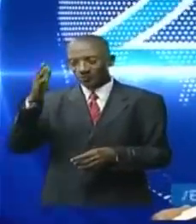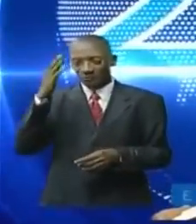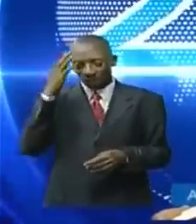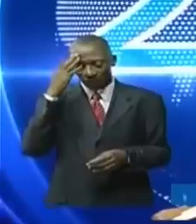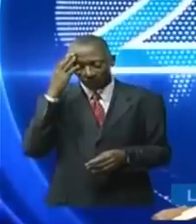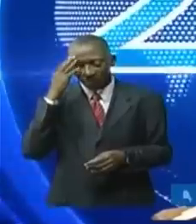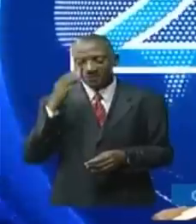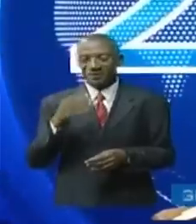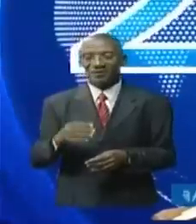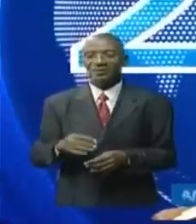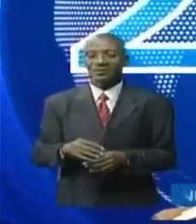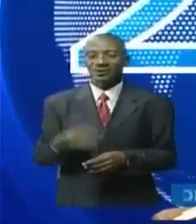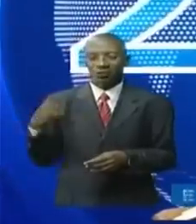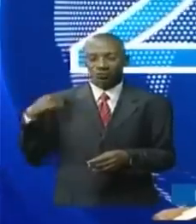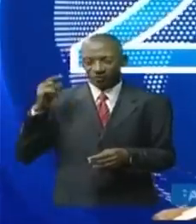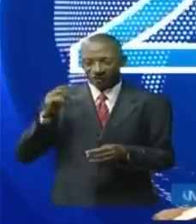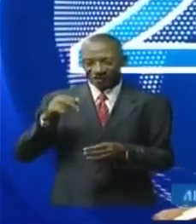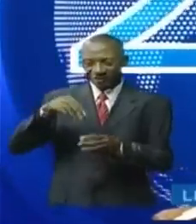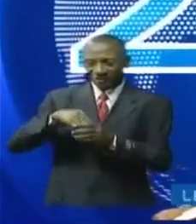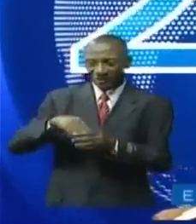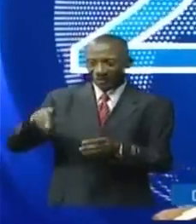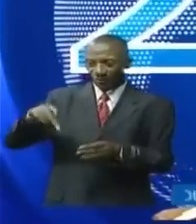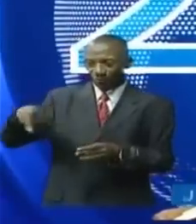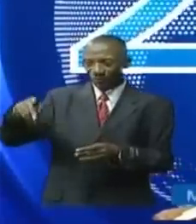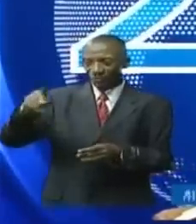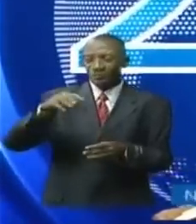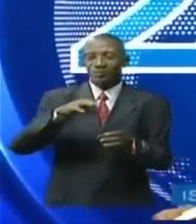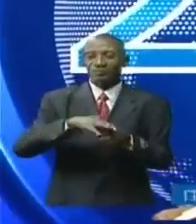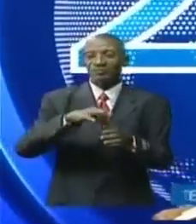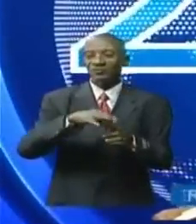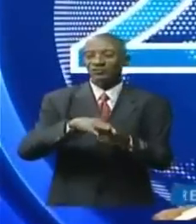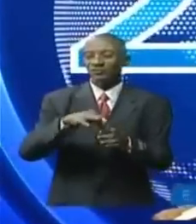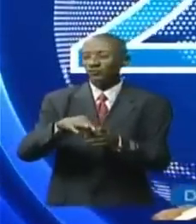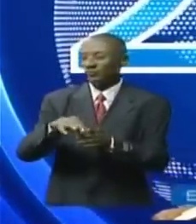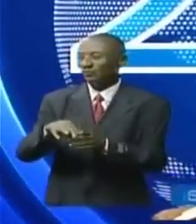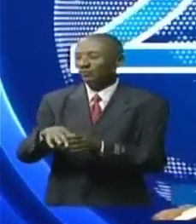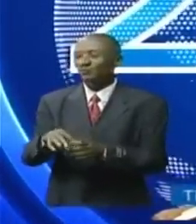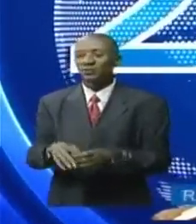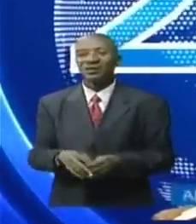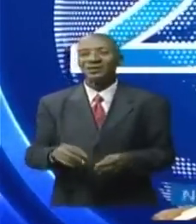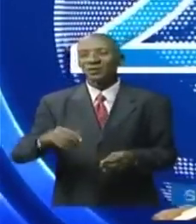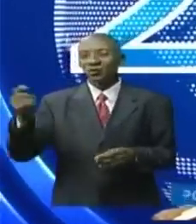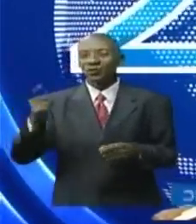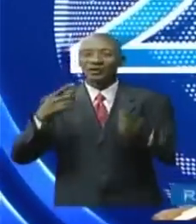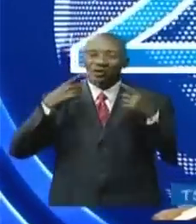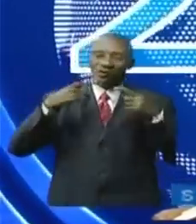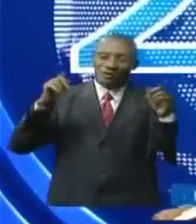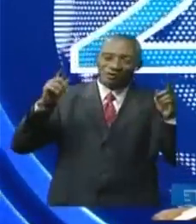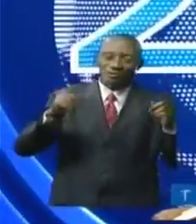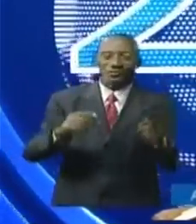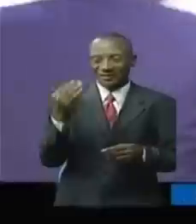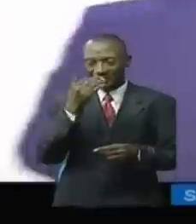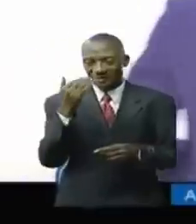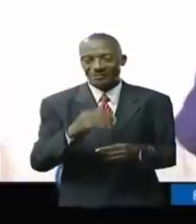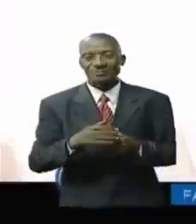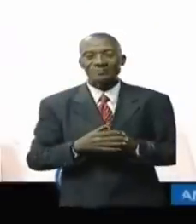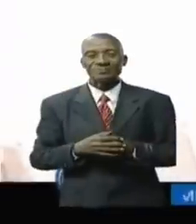Mulumba a été élu à ce poste. Ce dernier venait d'être notifié. José Baïtombo Ibrahim Chako, reportage.